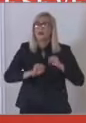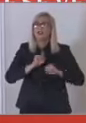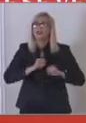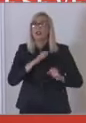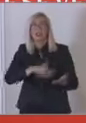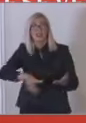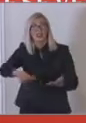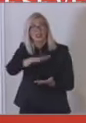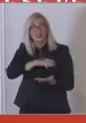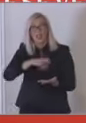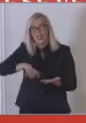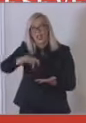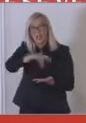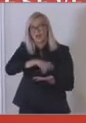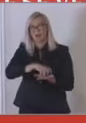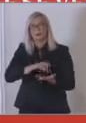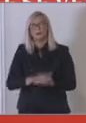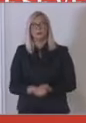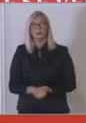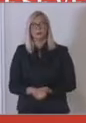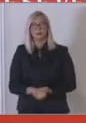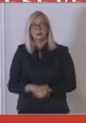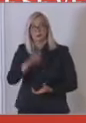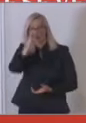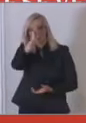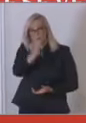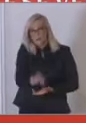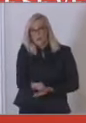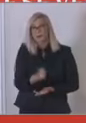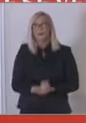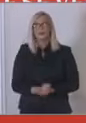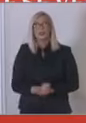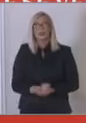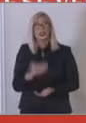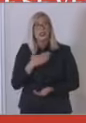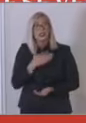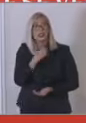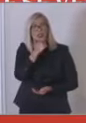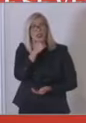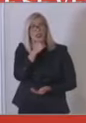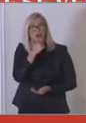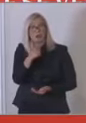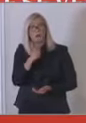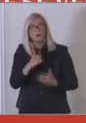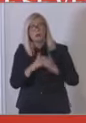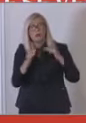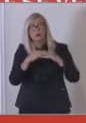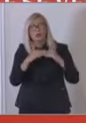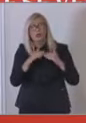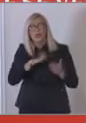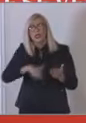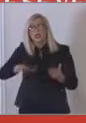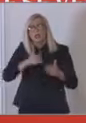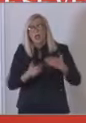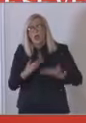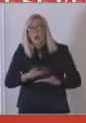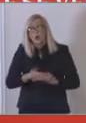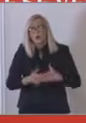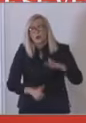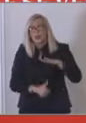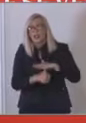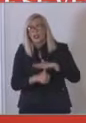dhe sigurinë e të gjithë rajonit. Të nderuar, ekonomitë tona sipas strukturës, por edhe sipas të